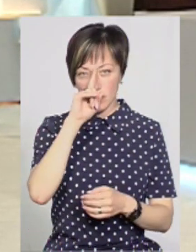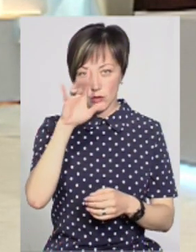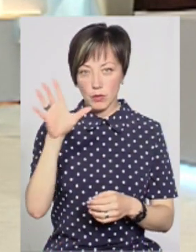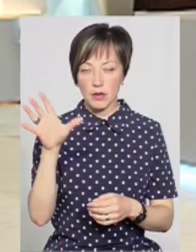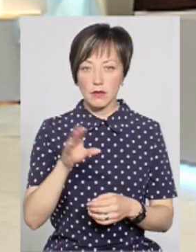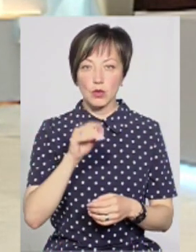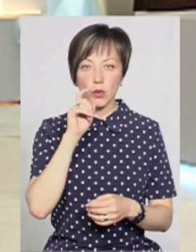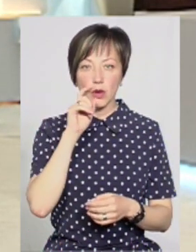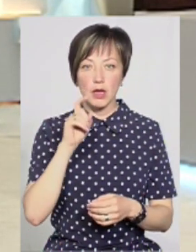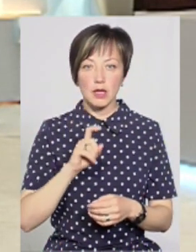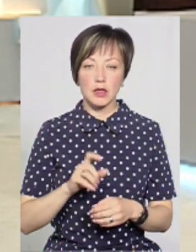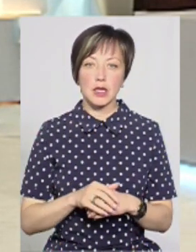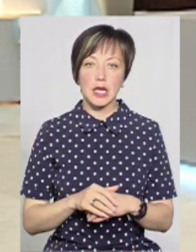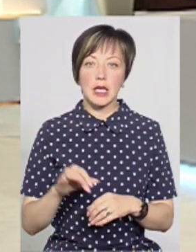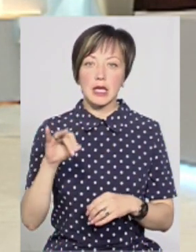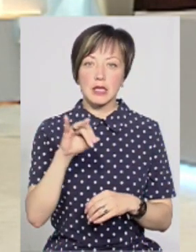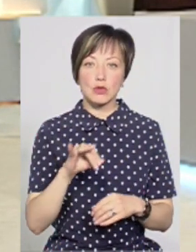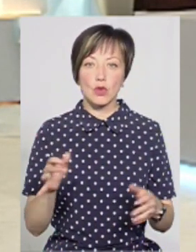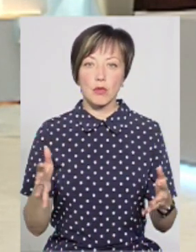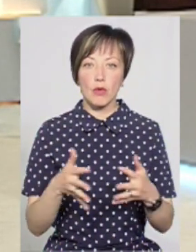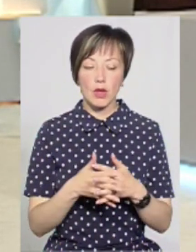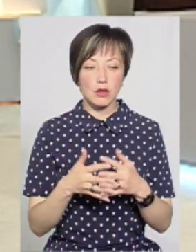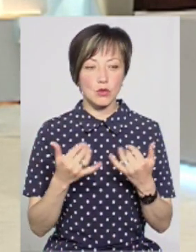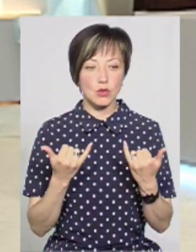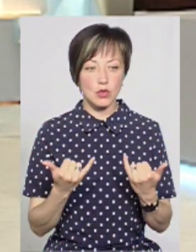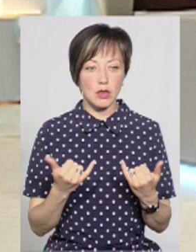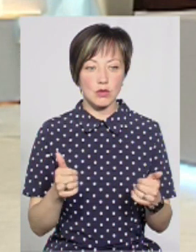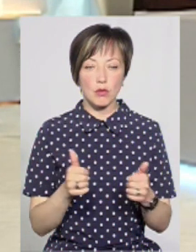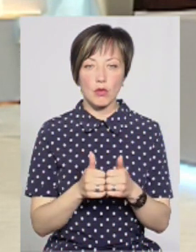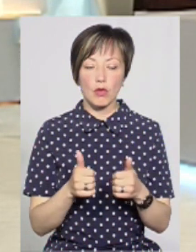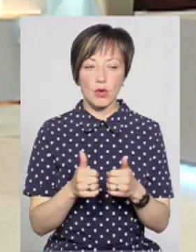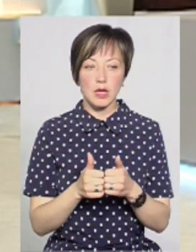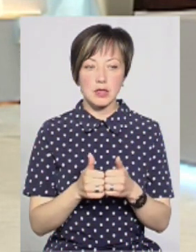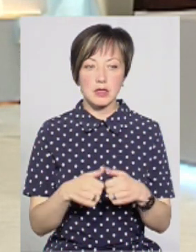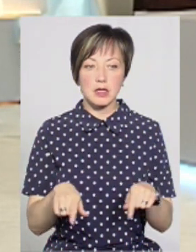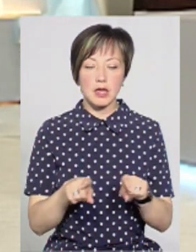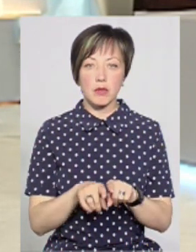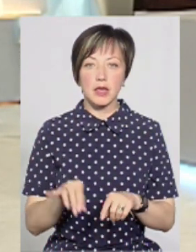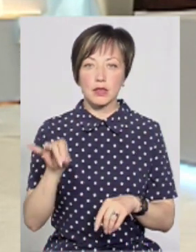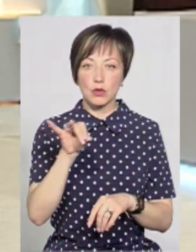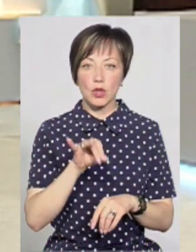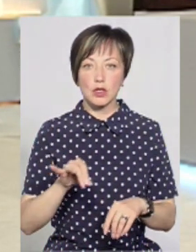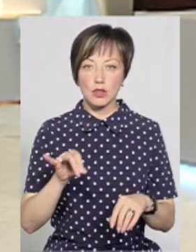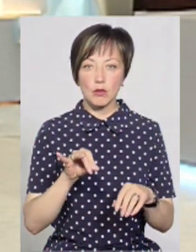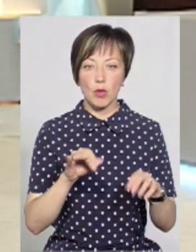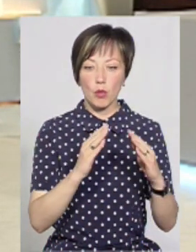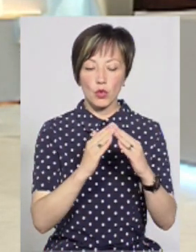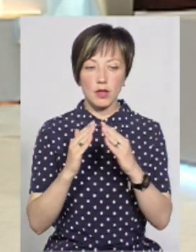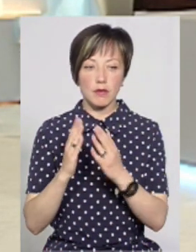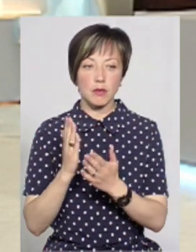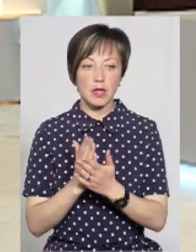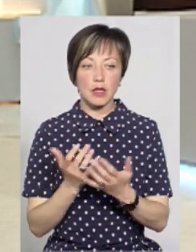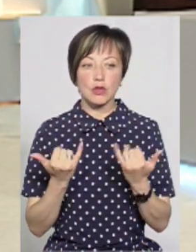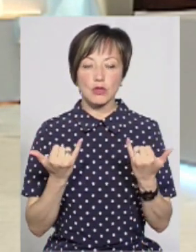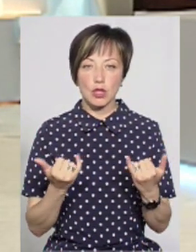всю Україну. Тобто історія поєднується з сучасністю. Поряд з такими історичними будівлями є і